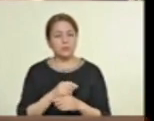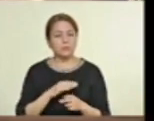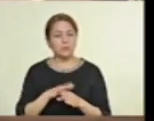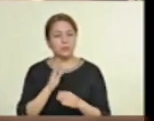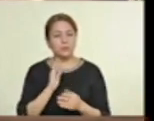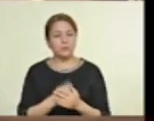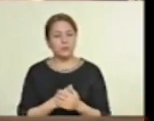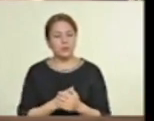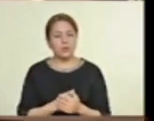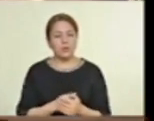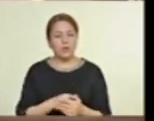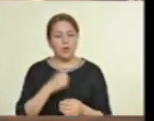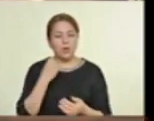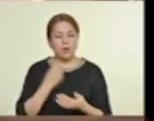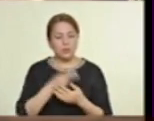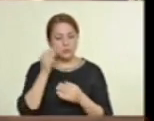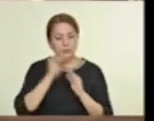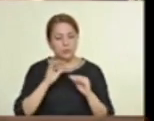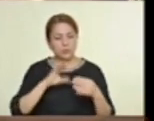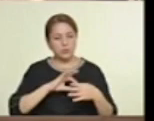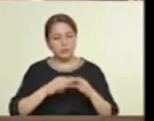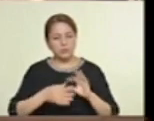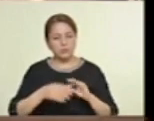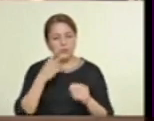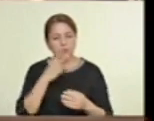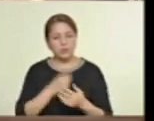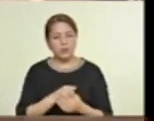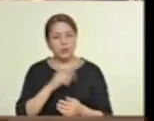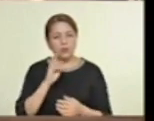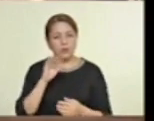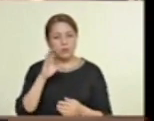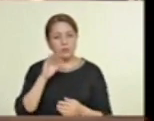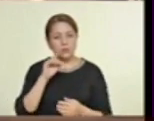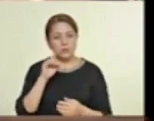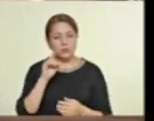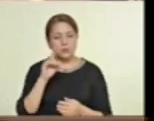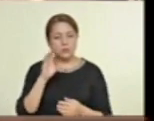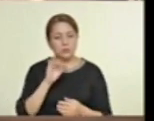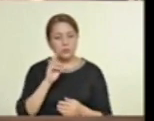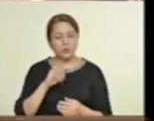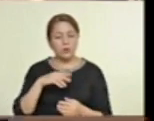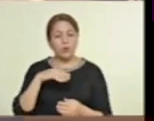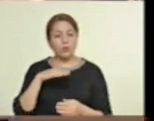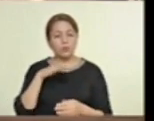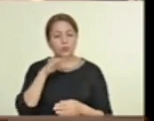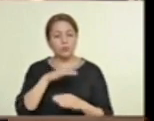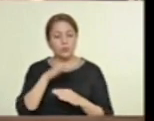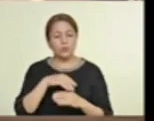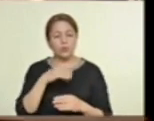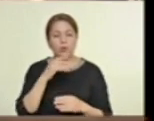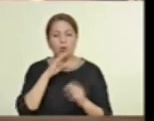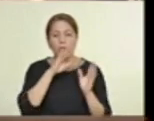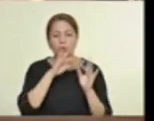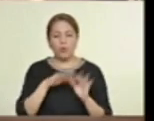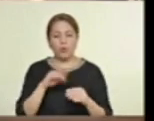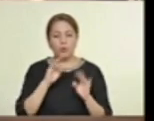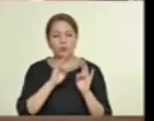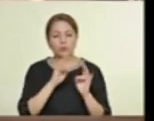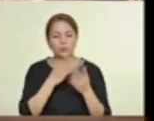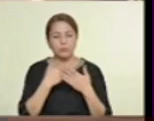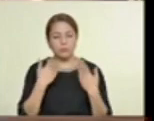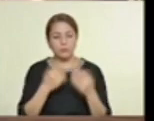ishlaymiz. Aziz o'quvchilar, gapga diqqatingizni qarating. Qoziq ustida qor turmas. Ushbu o'rinda